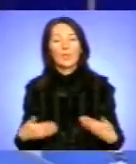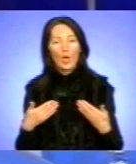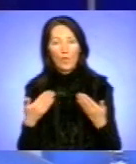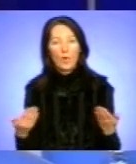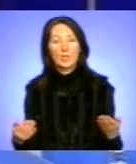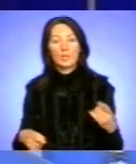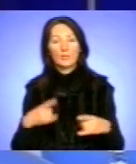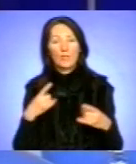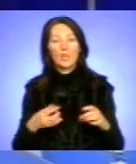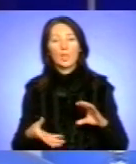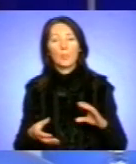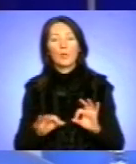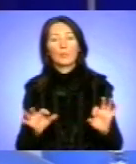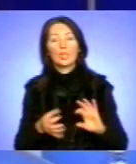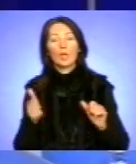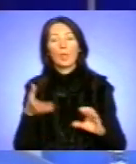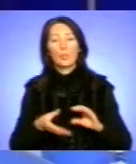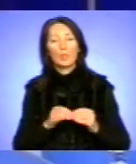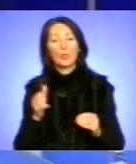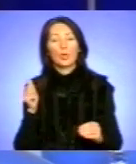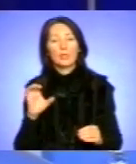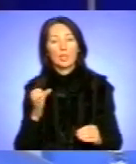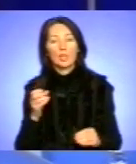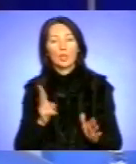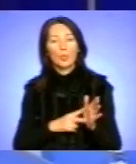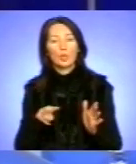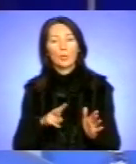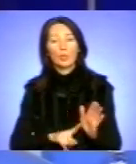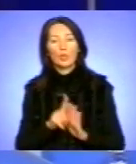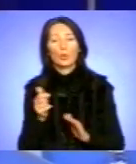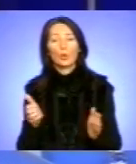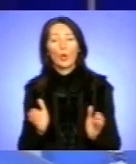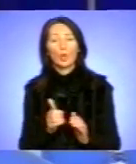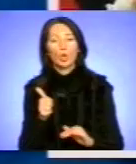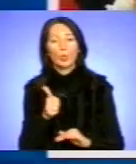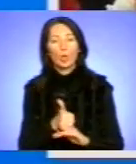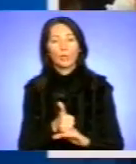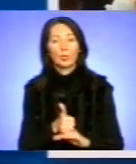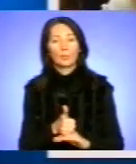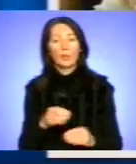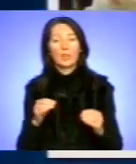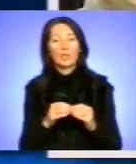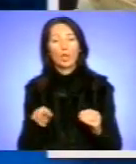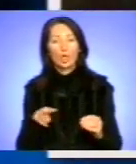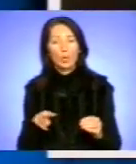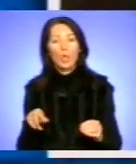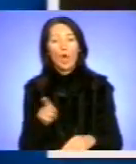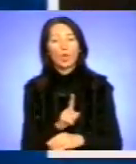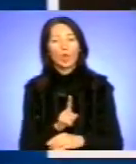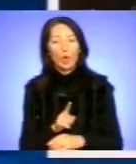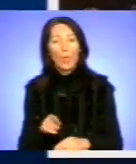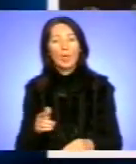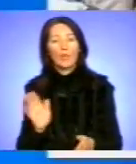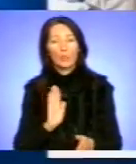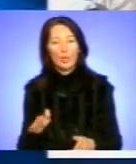Вітаю вас в ефірі інформаційний підсумок середи, 7 листопада. На початку коротко про головне. 10 листопада у Тернополі